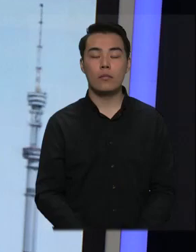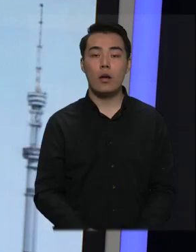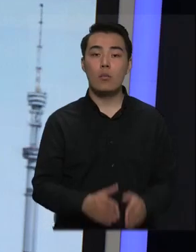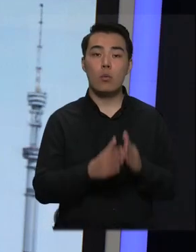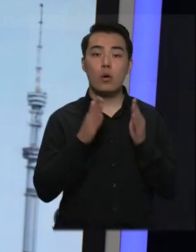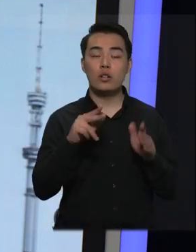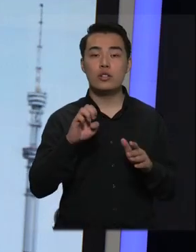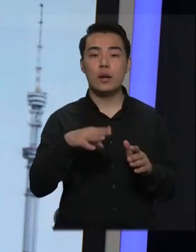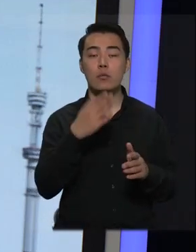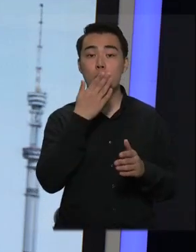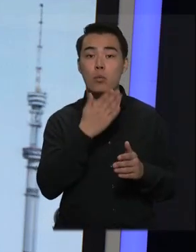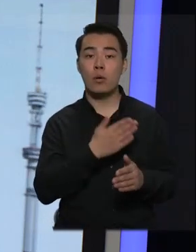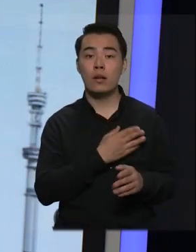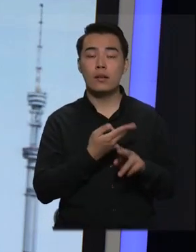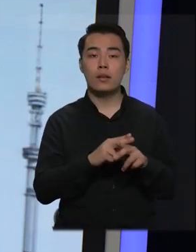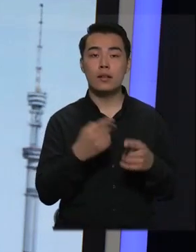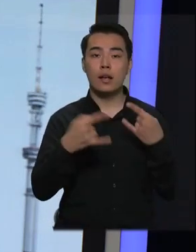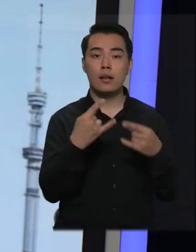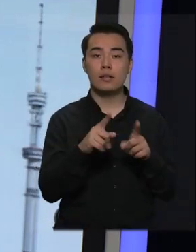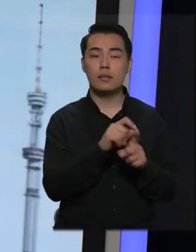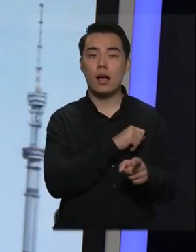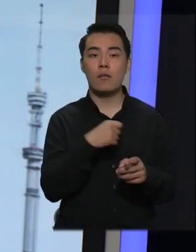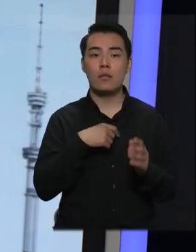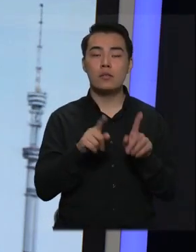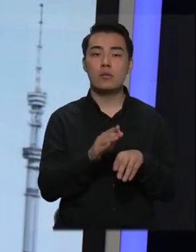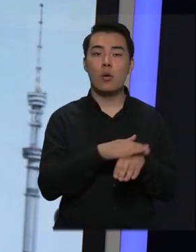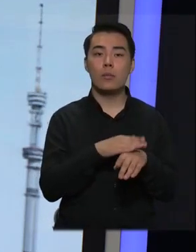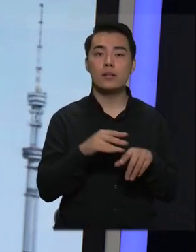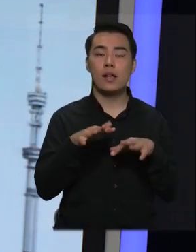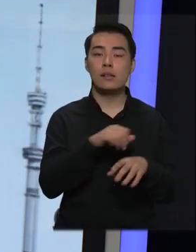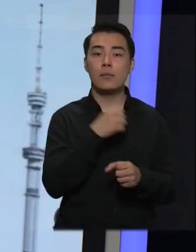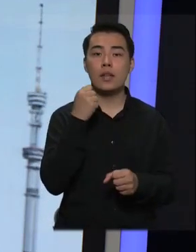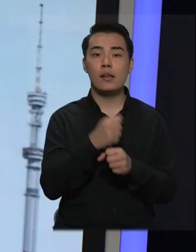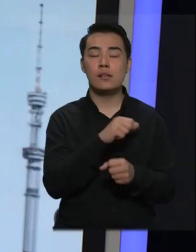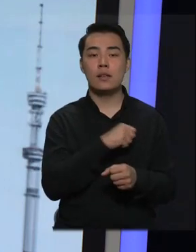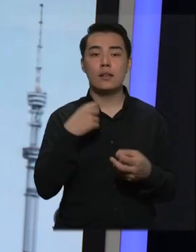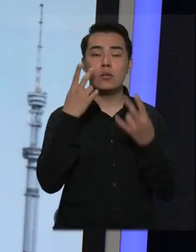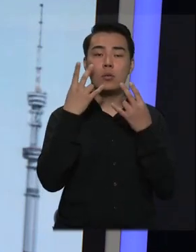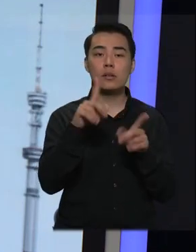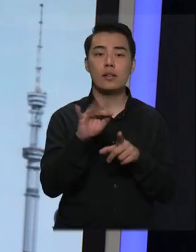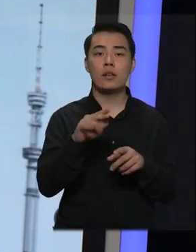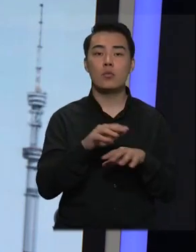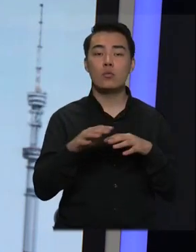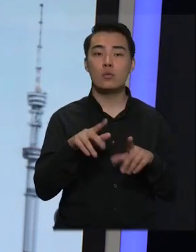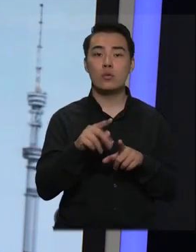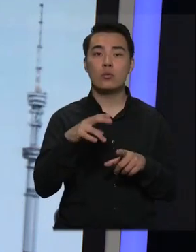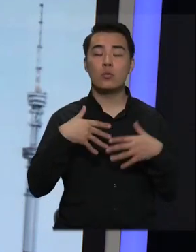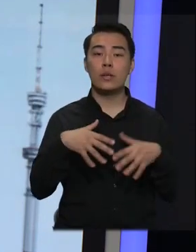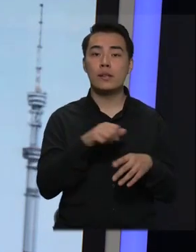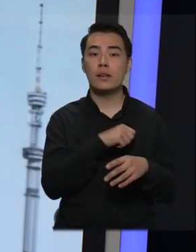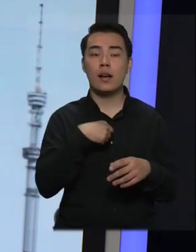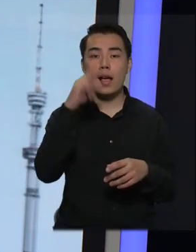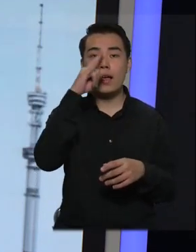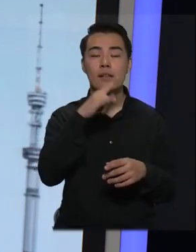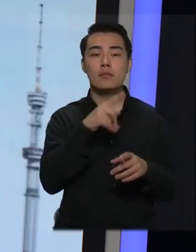Больше чем любовь кинокартина различных добродетелях близости традиции и ценности грузинского и казахского народов